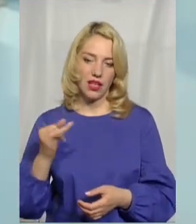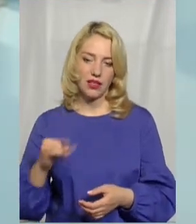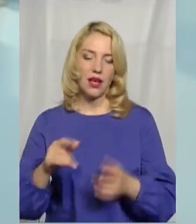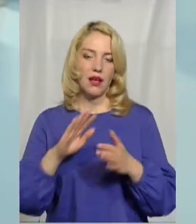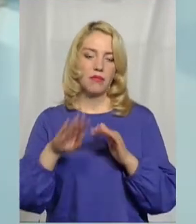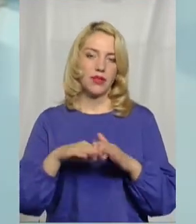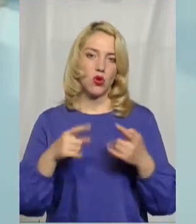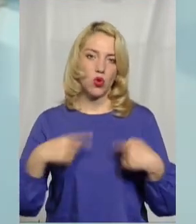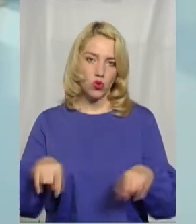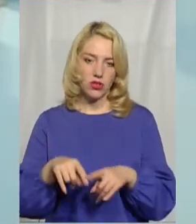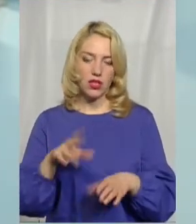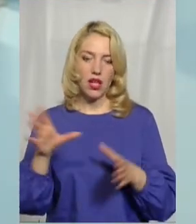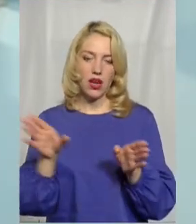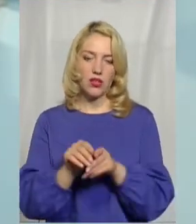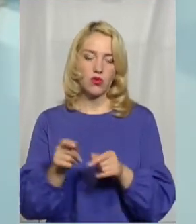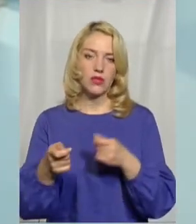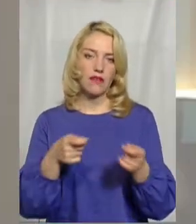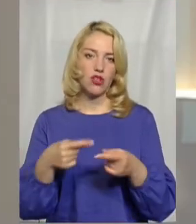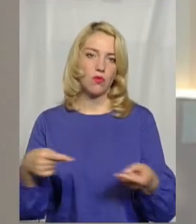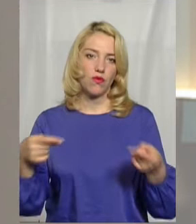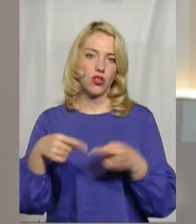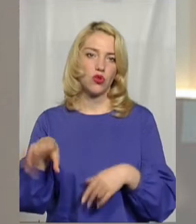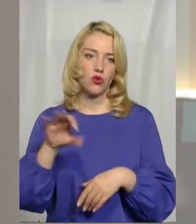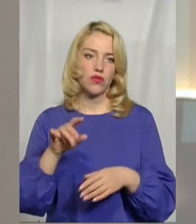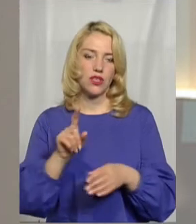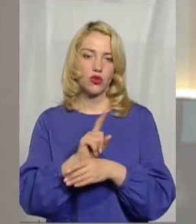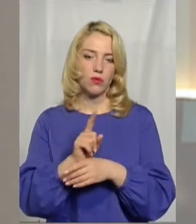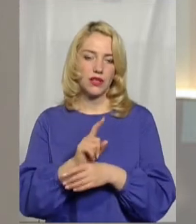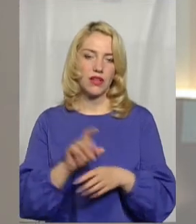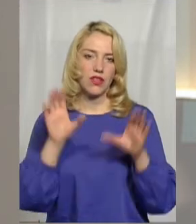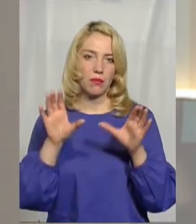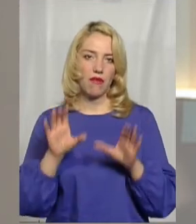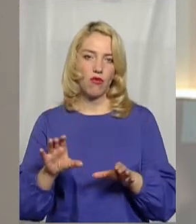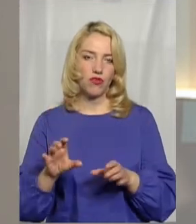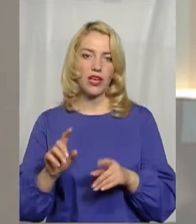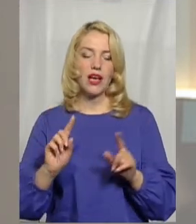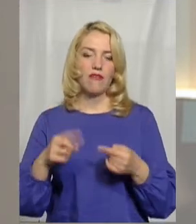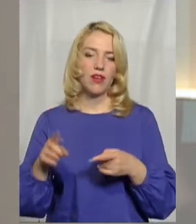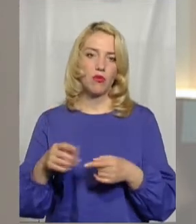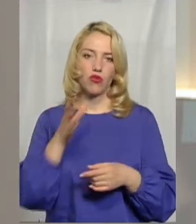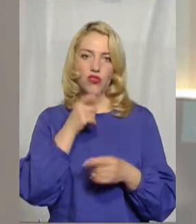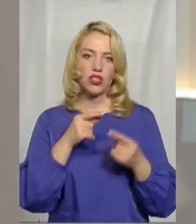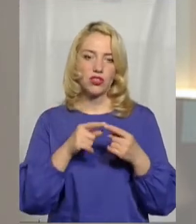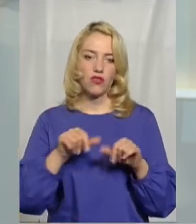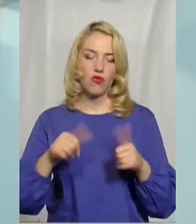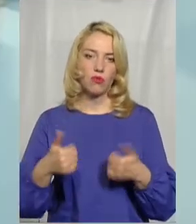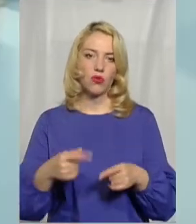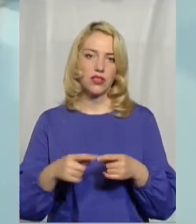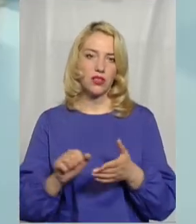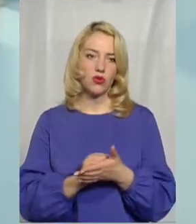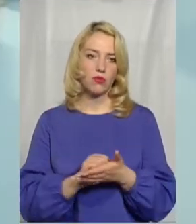з керівництвом, відповідно до всіх нормативно-правових вимог вчасно формує даний документ, він без